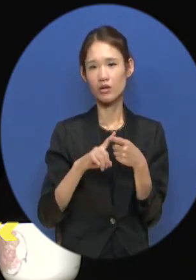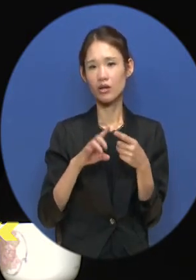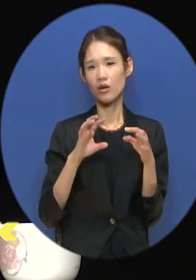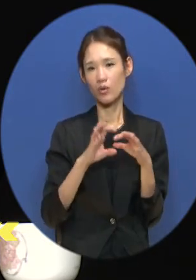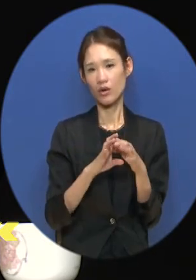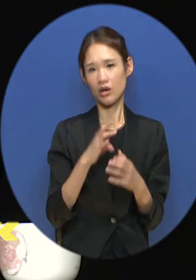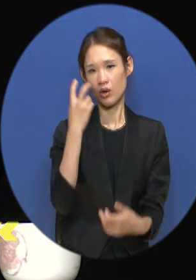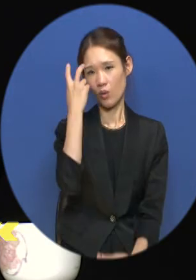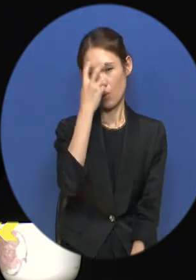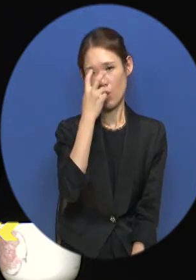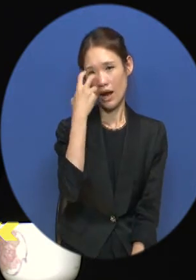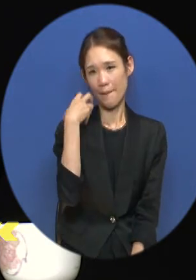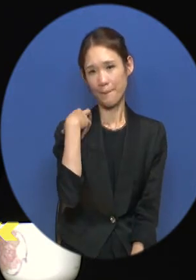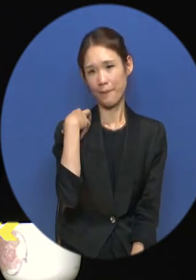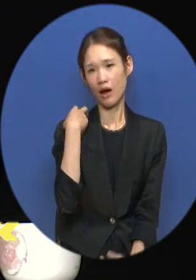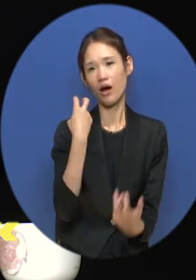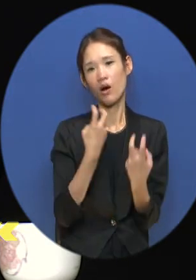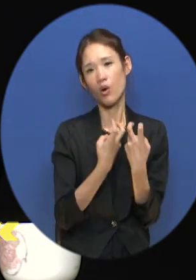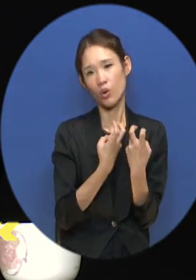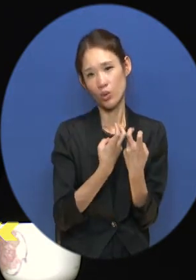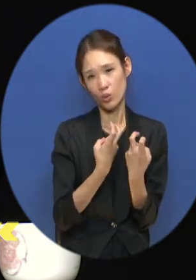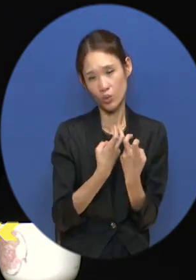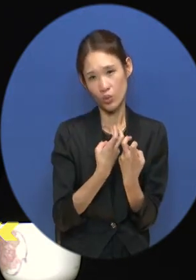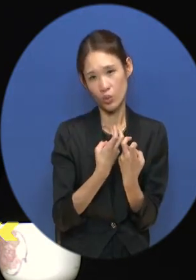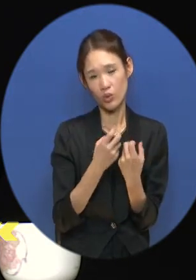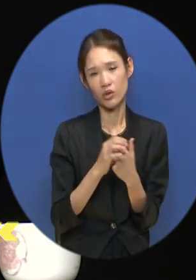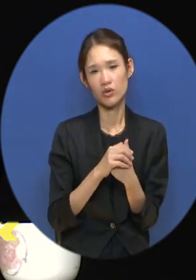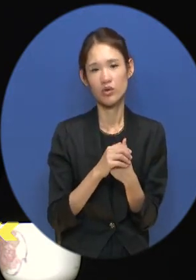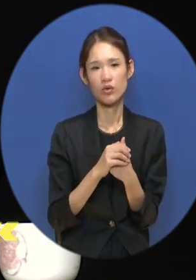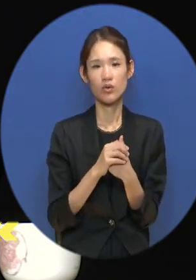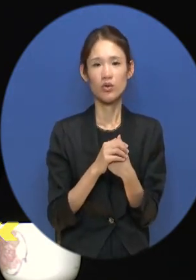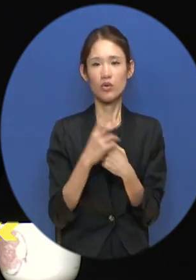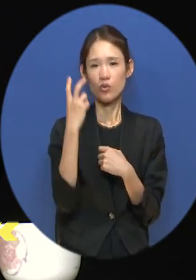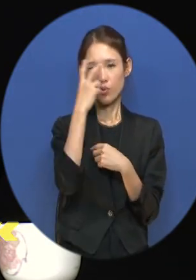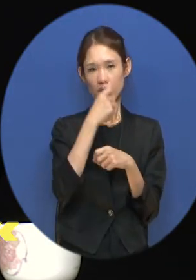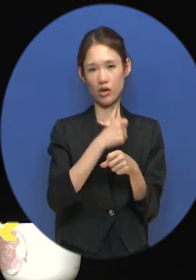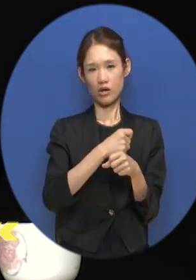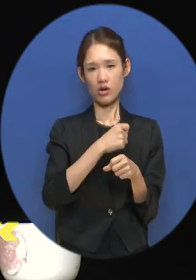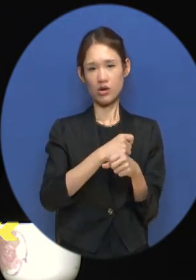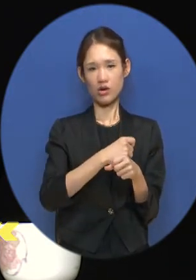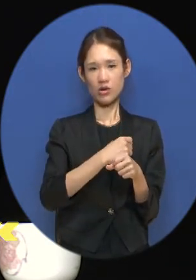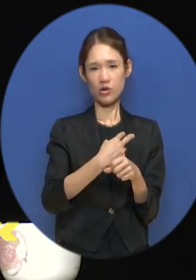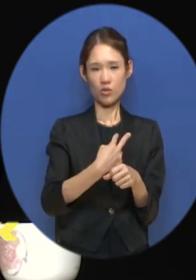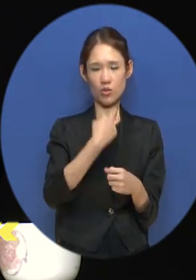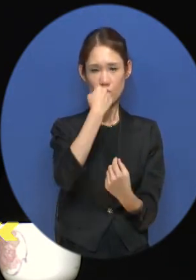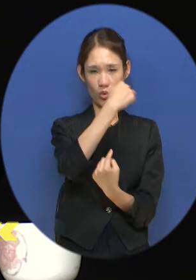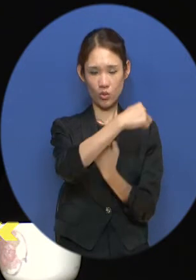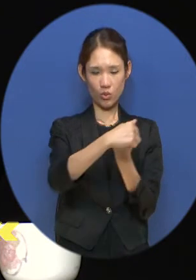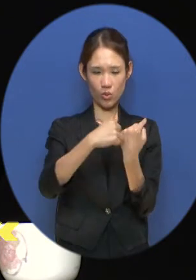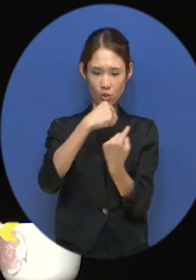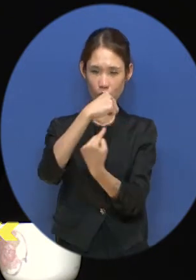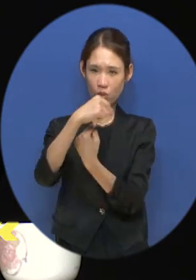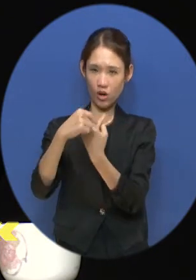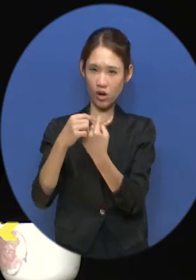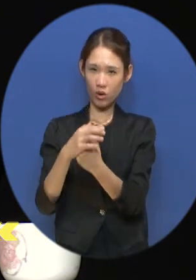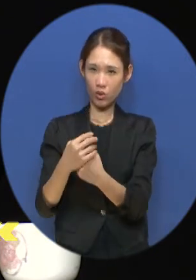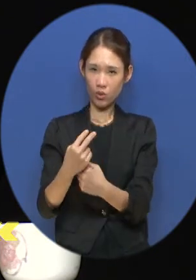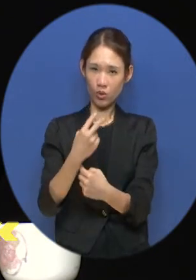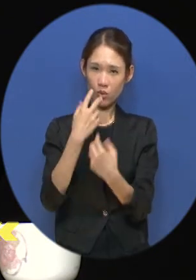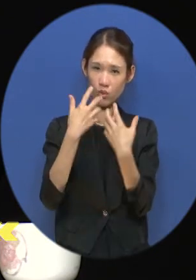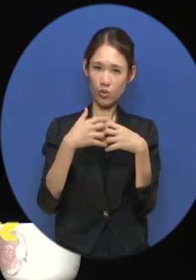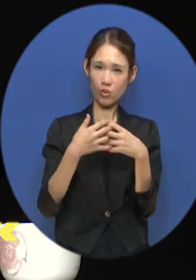대해서는 어떤 관리를 해야 하고 관리하는 데 있어서 이제 맞습니다. 환기라든가 뭐